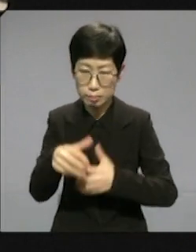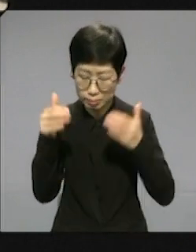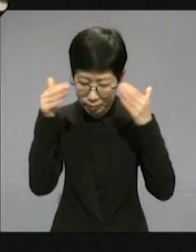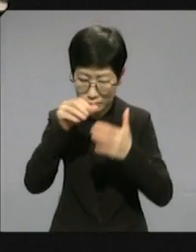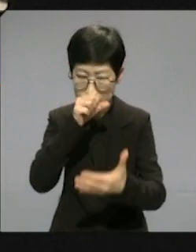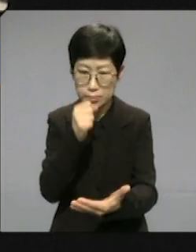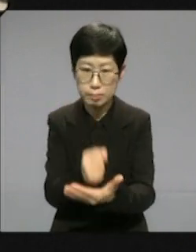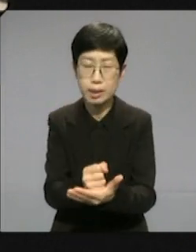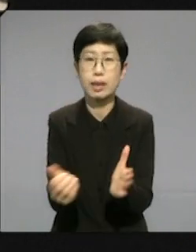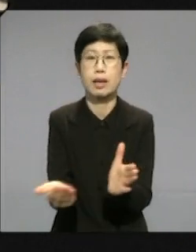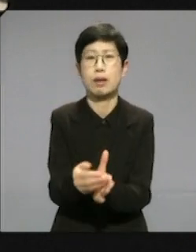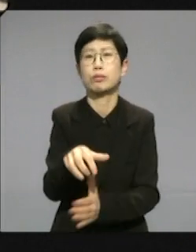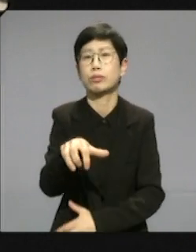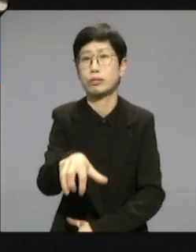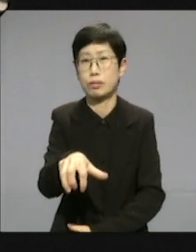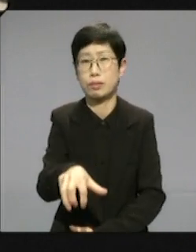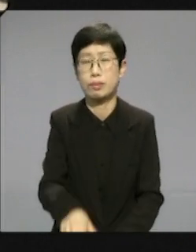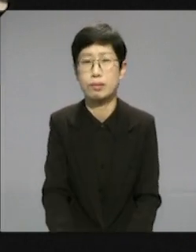어렵습니다